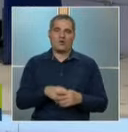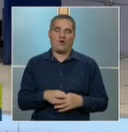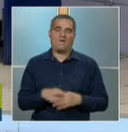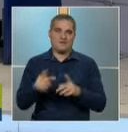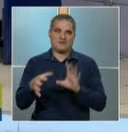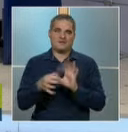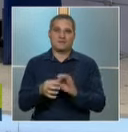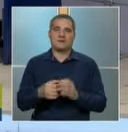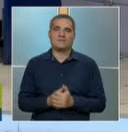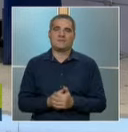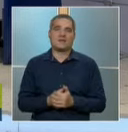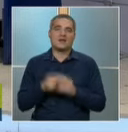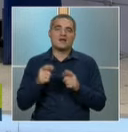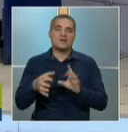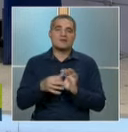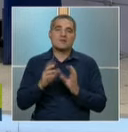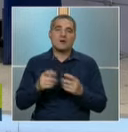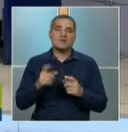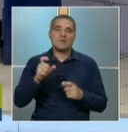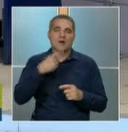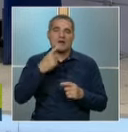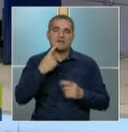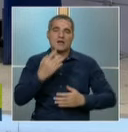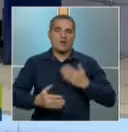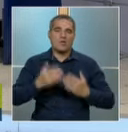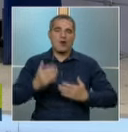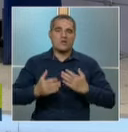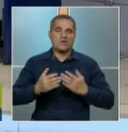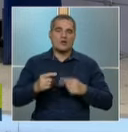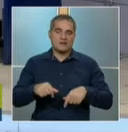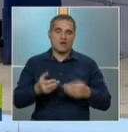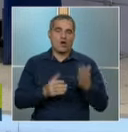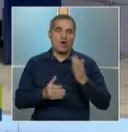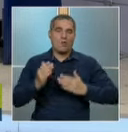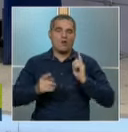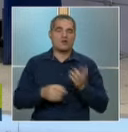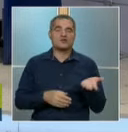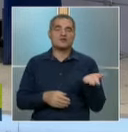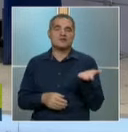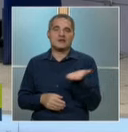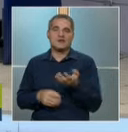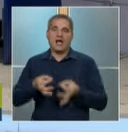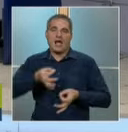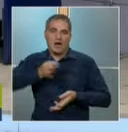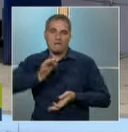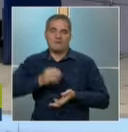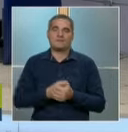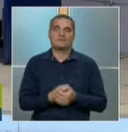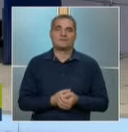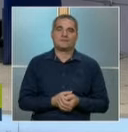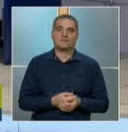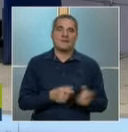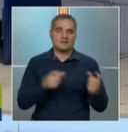връзка, понеже Самуил каза за роботите, робот, който ще ни сервира кафето, тук обаче идва другия момент.